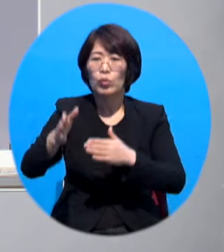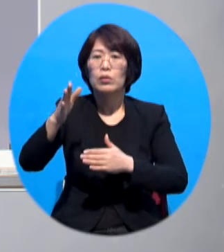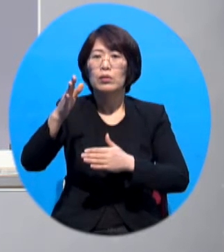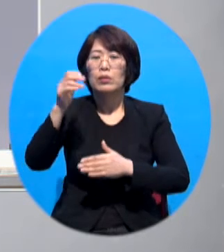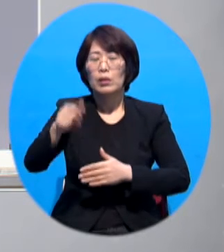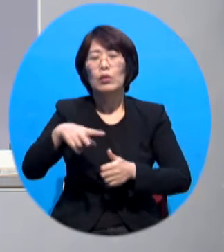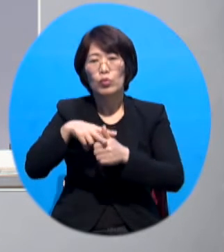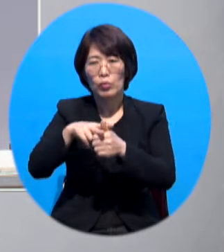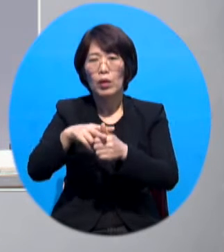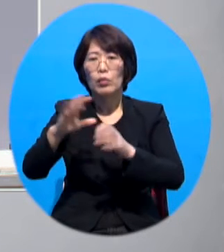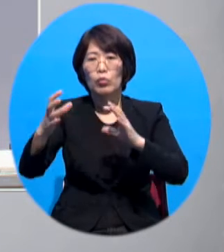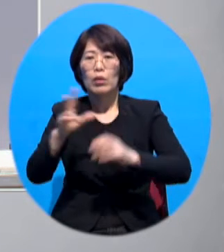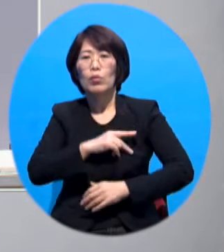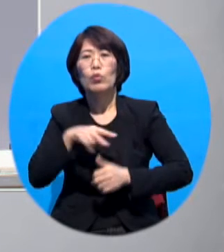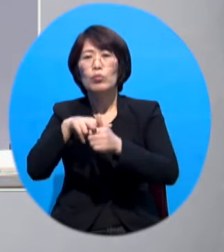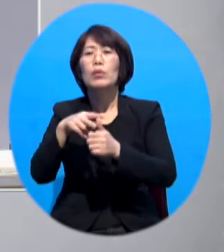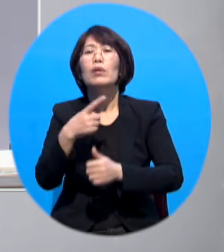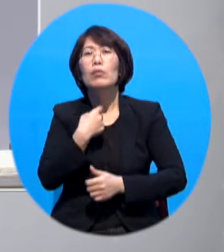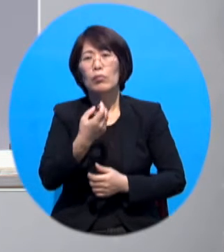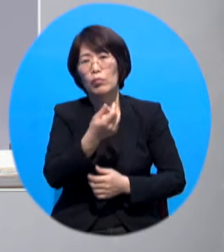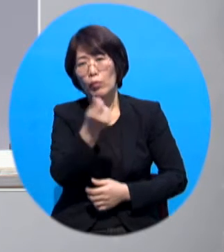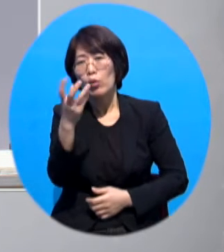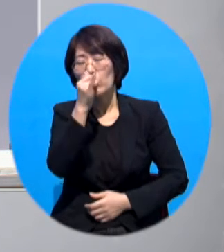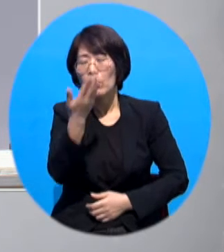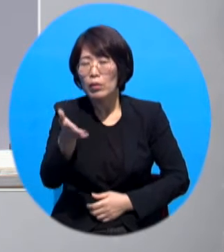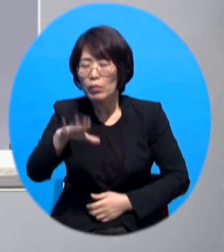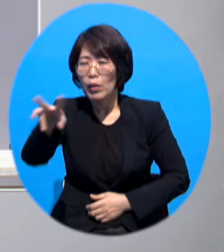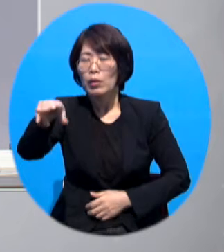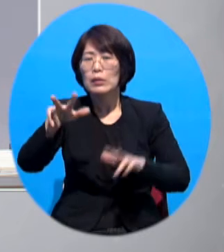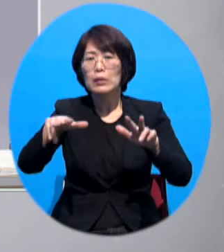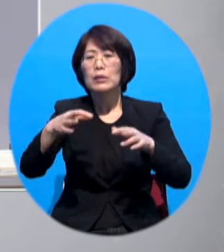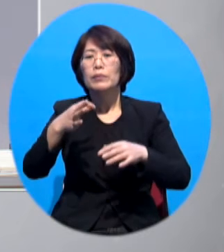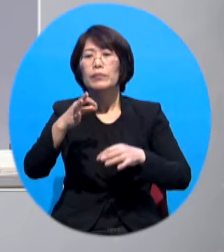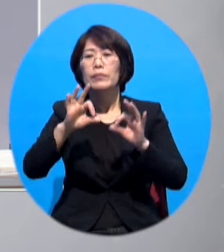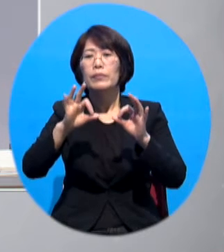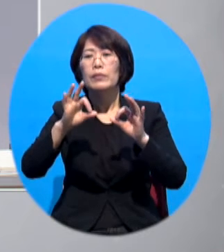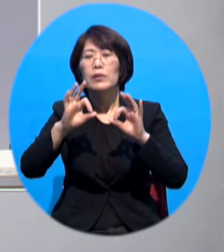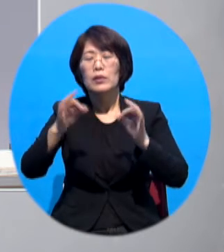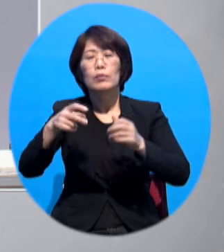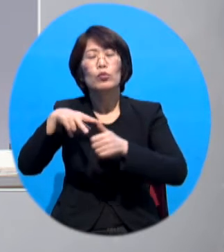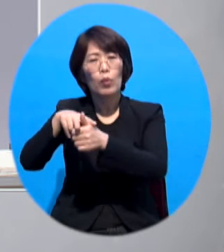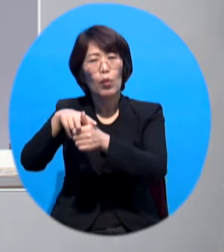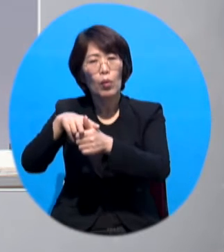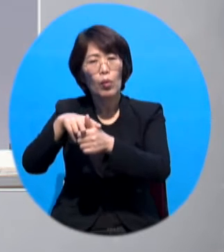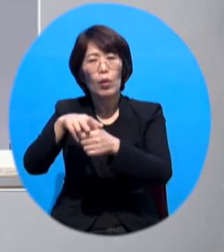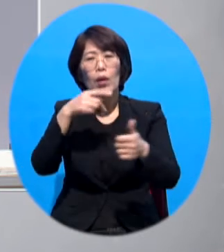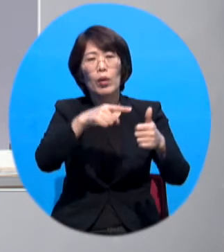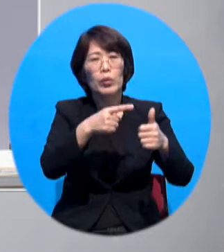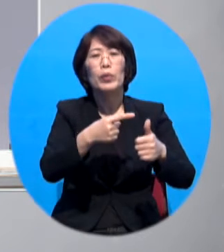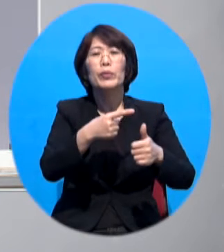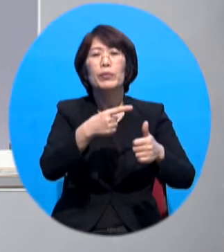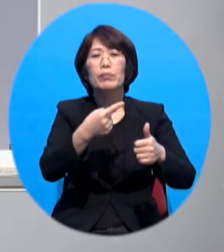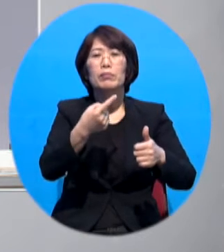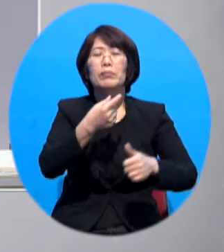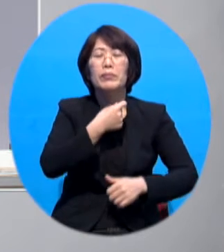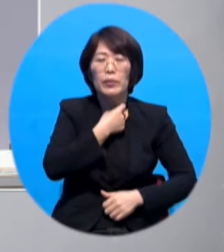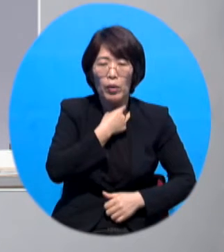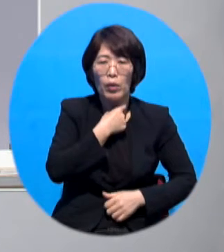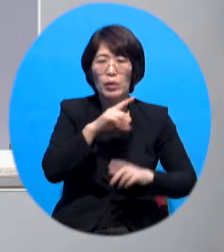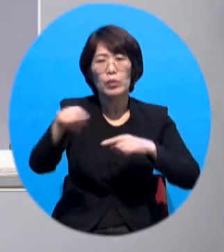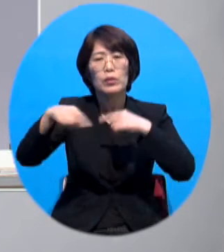합니다만 저는 후보 님이 어떤 것을 하고 싶은지 묶고 시 곱습니다 교육을 하고 싶으신 겁니까 아니면